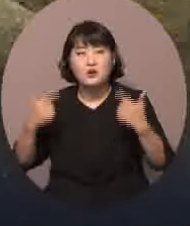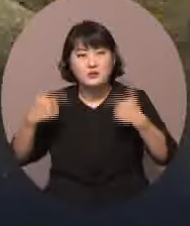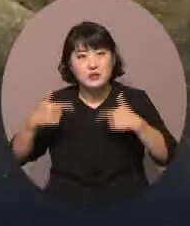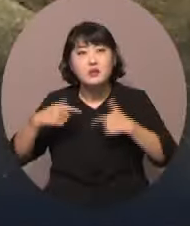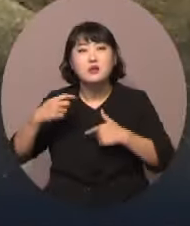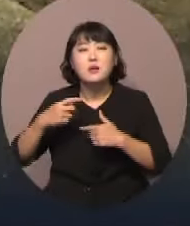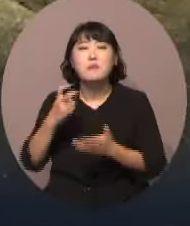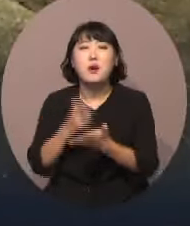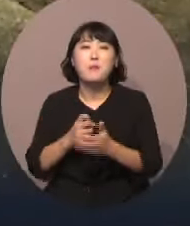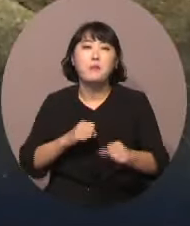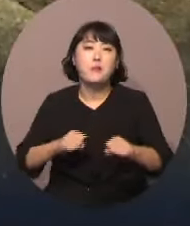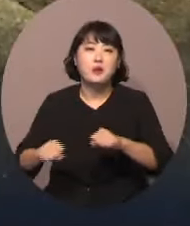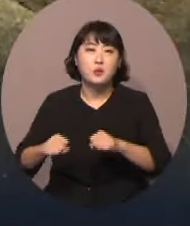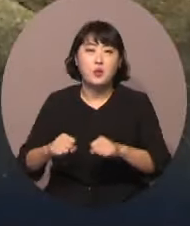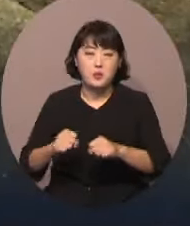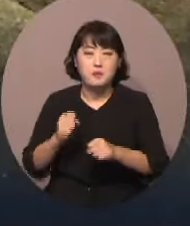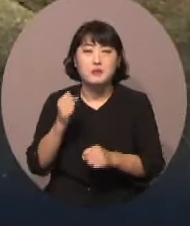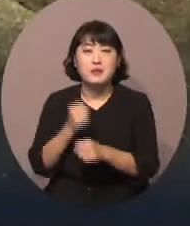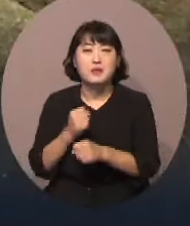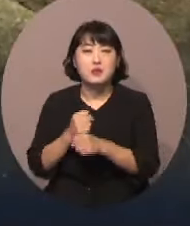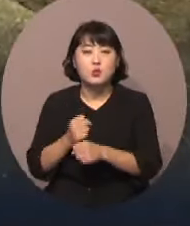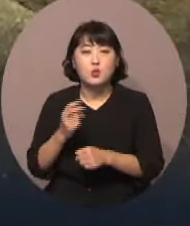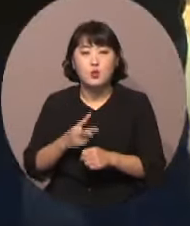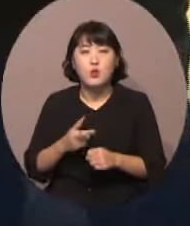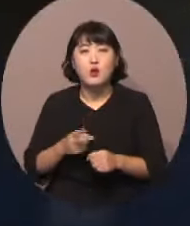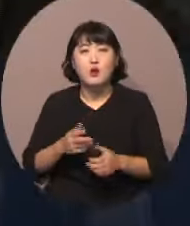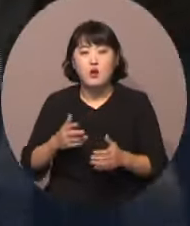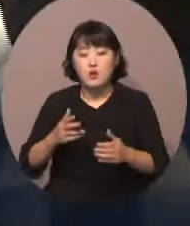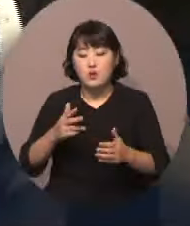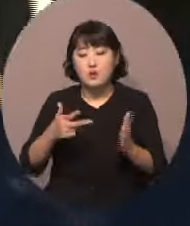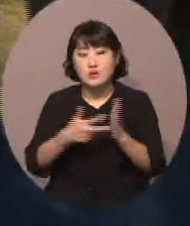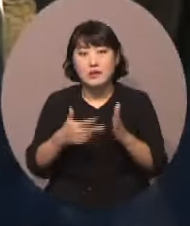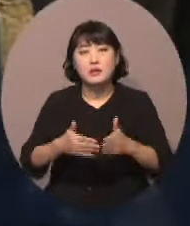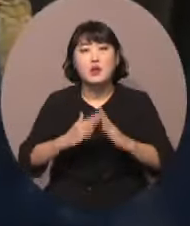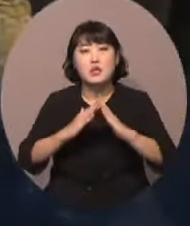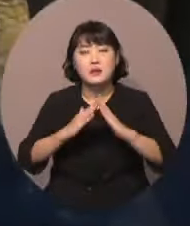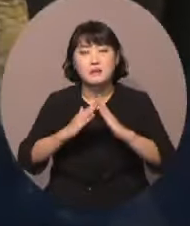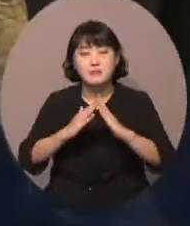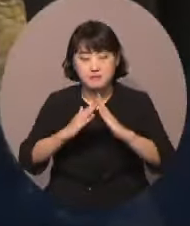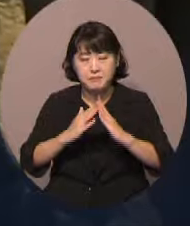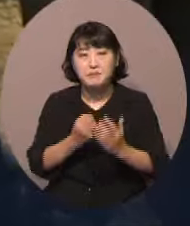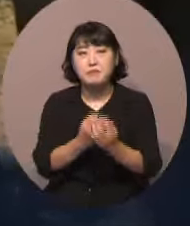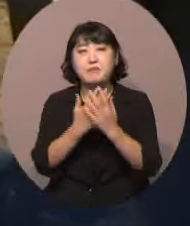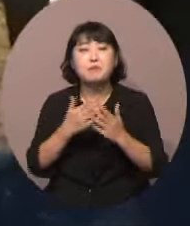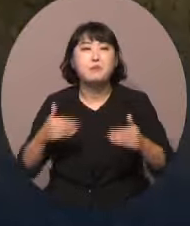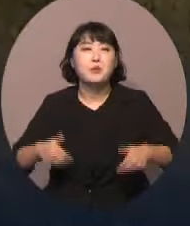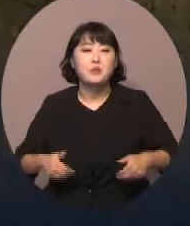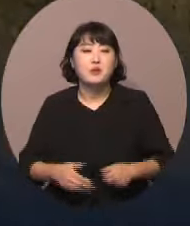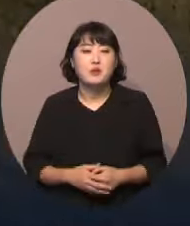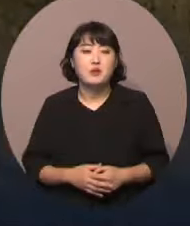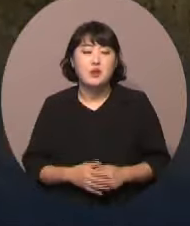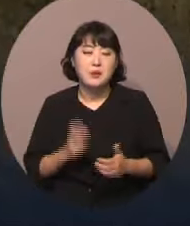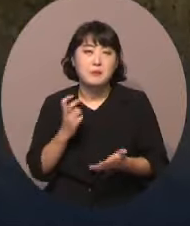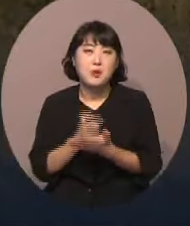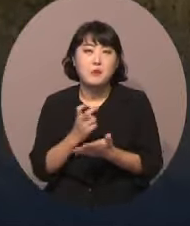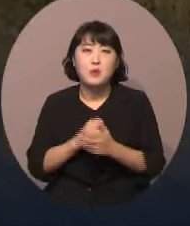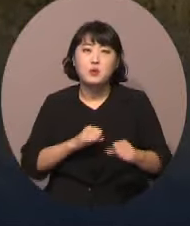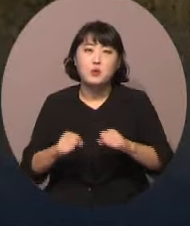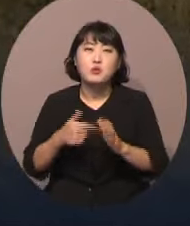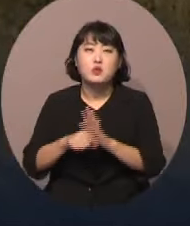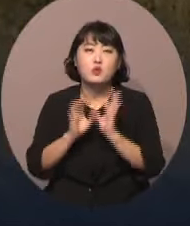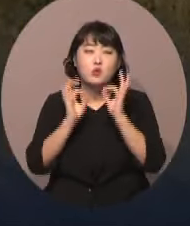위한 입법 활동과 진실화해 재단 설립을 가시화하는 것입니다. 이 입법 활동을 위해서 최선을 지금